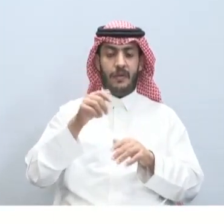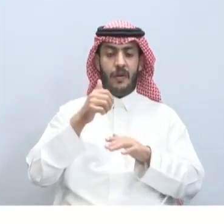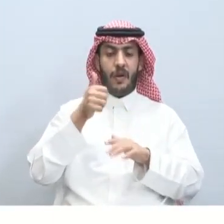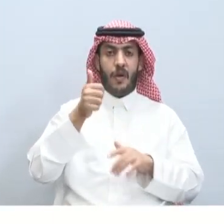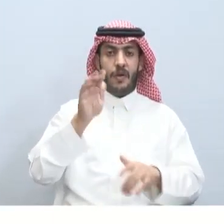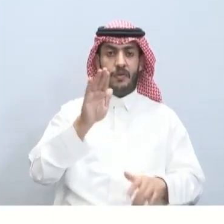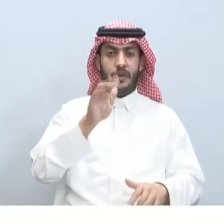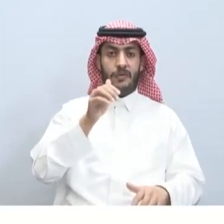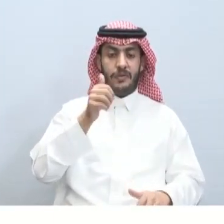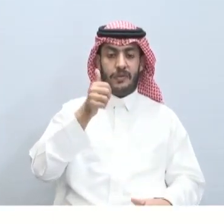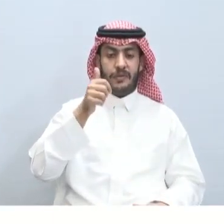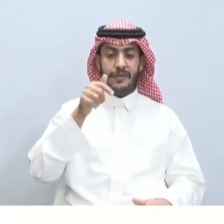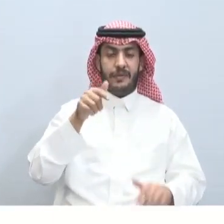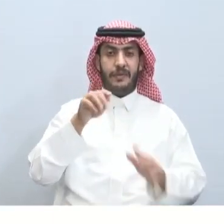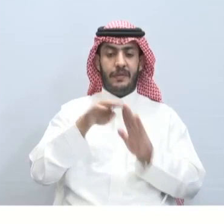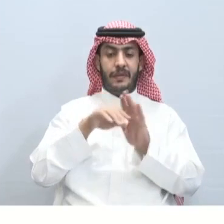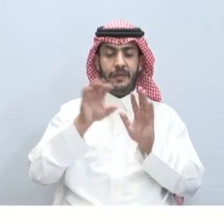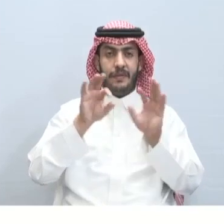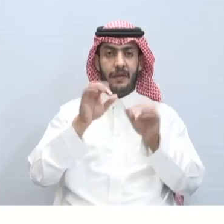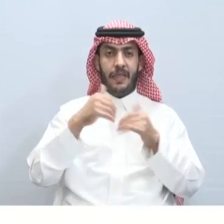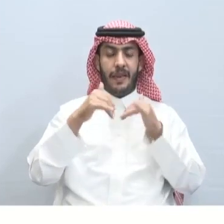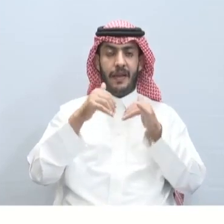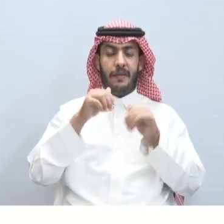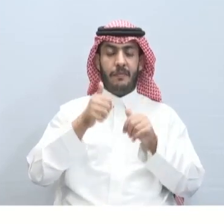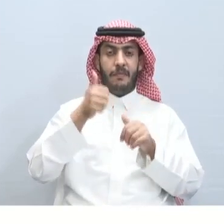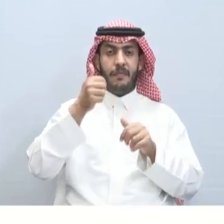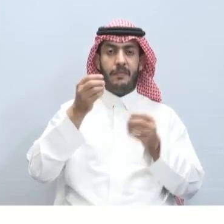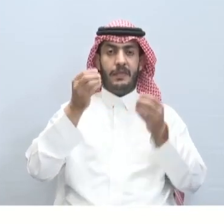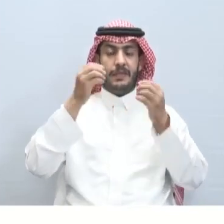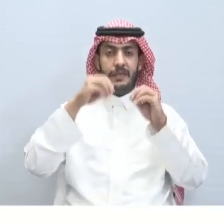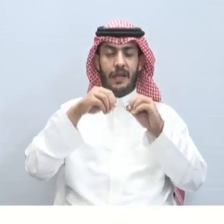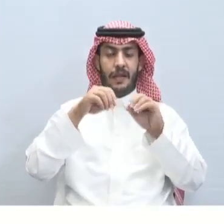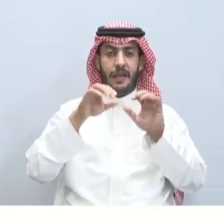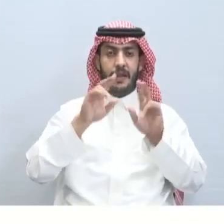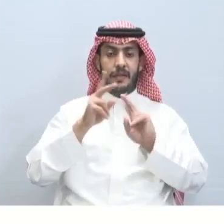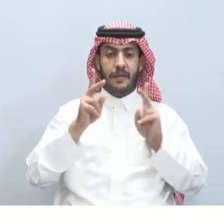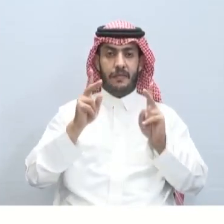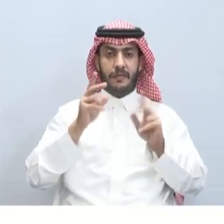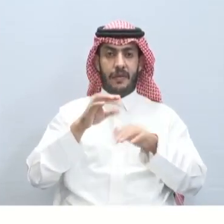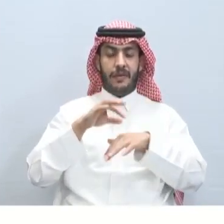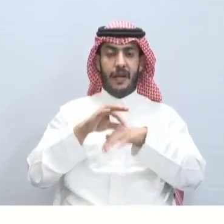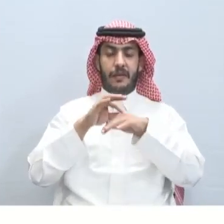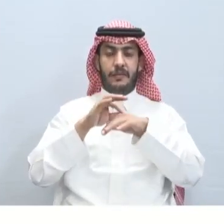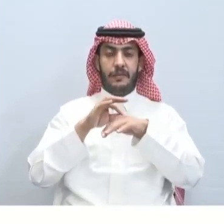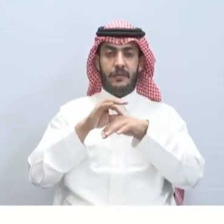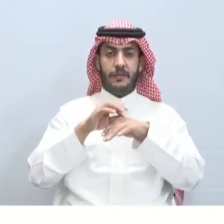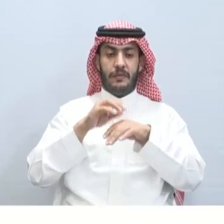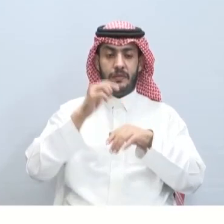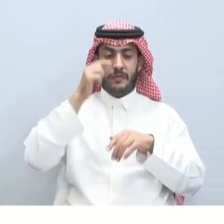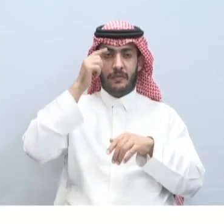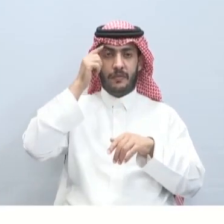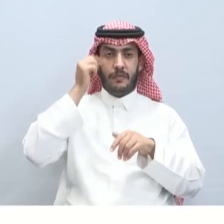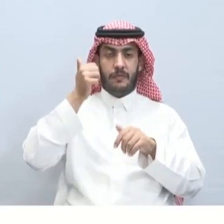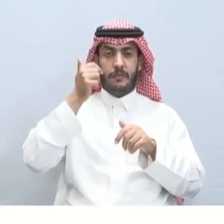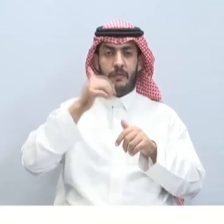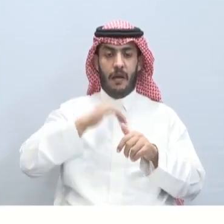نقصد بها هي تحديد العوامل التي يبدو انها تؤدي الى اكبر قدر من الاختلاف بين العملاء والتي من المحتمل ان تؤثر